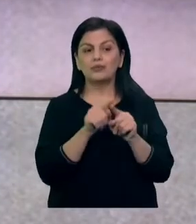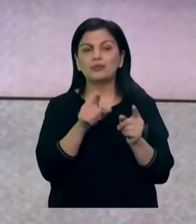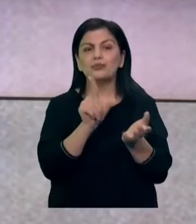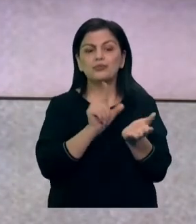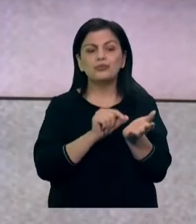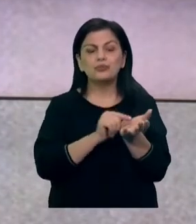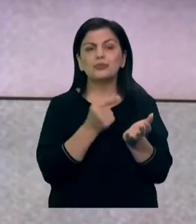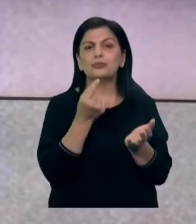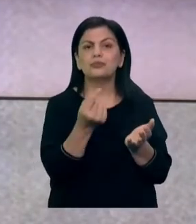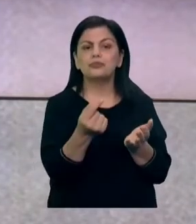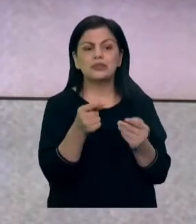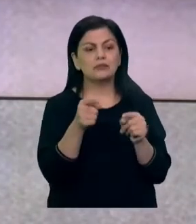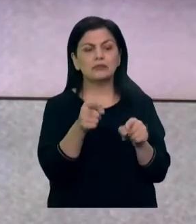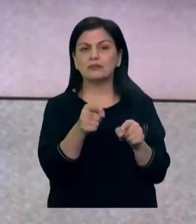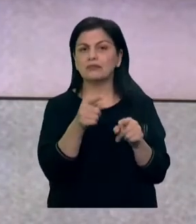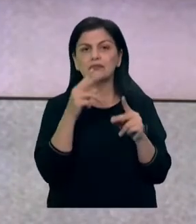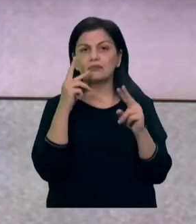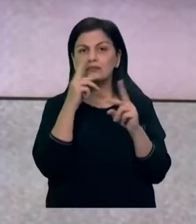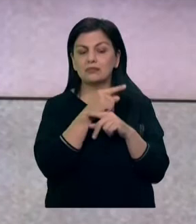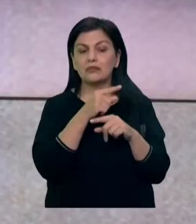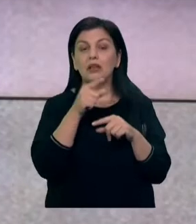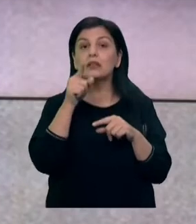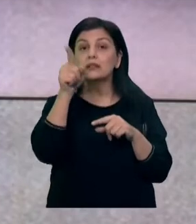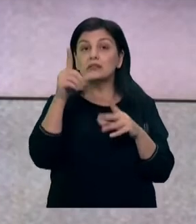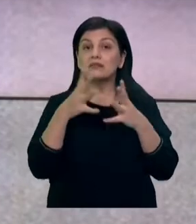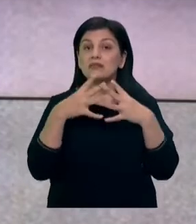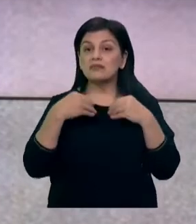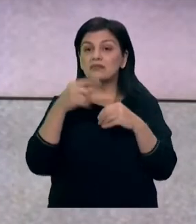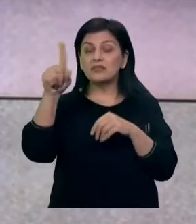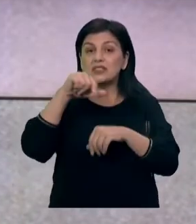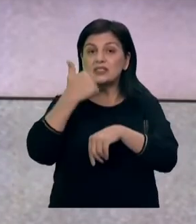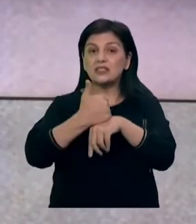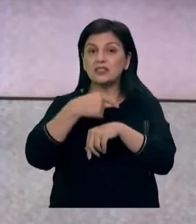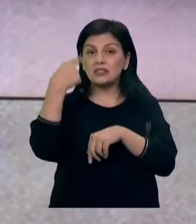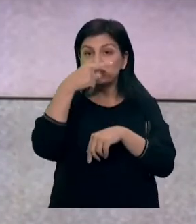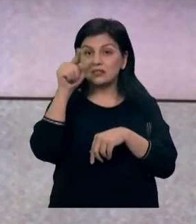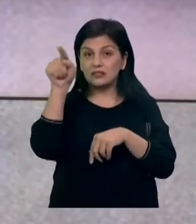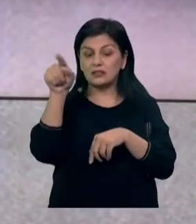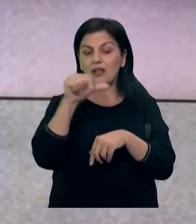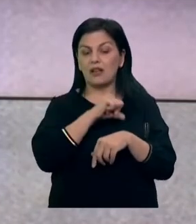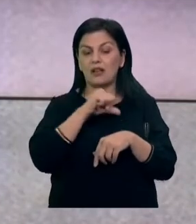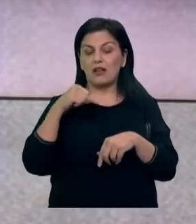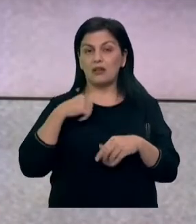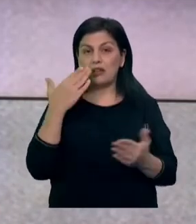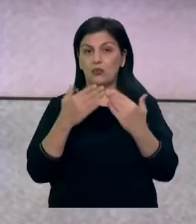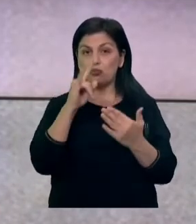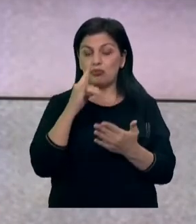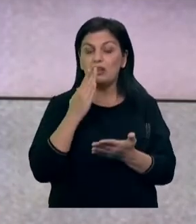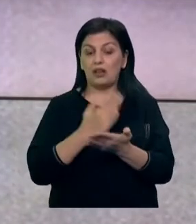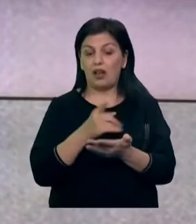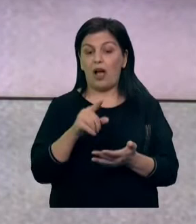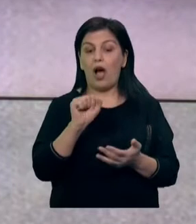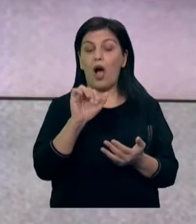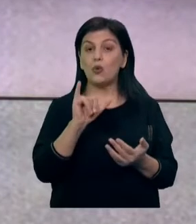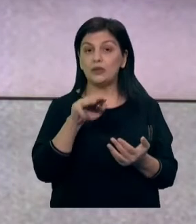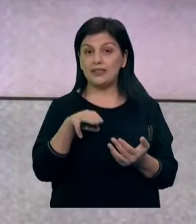də kəsilir. Gərək həmin məmurun ailəsində autizm sindromuna düşər olmuş uşaq olandan sonra başa düşsün ki,